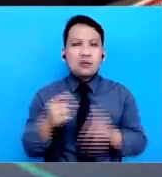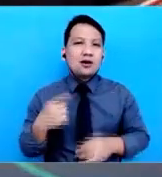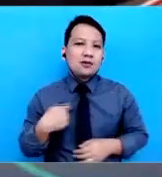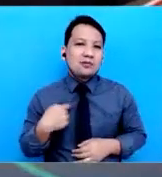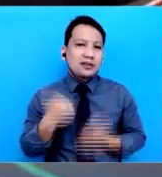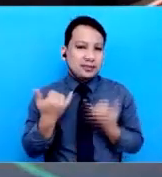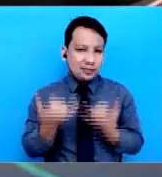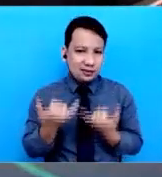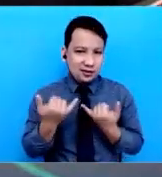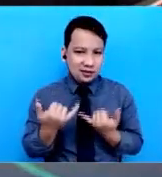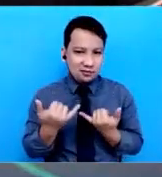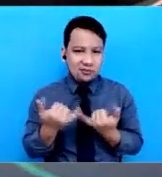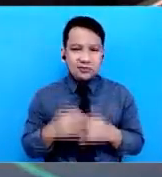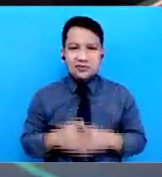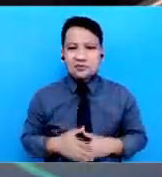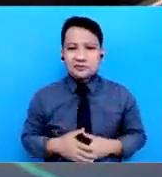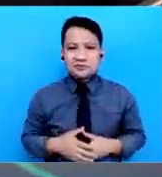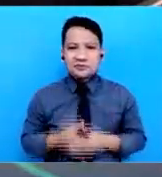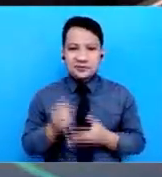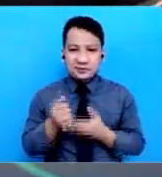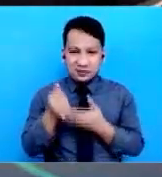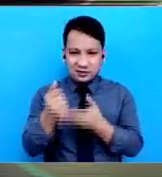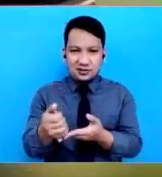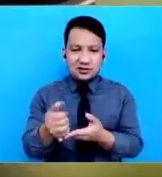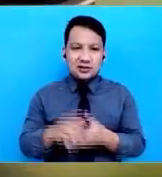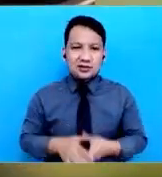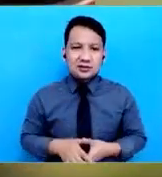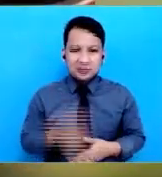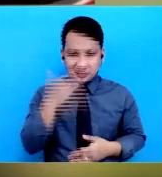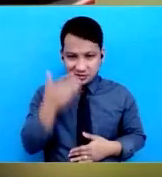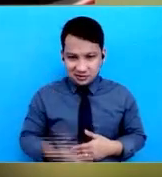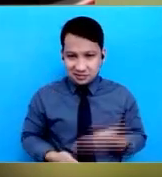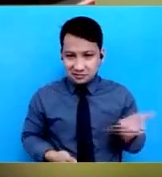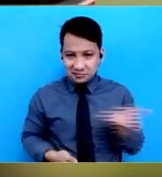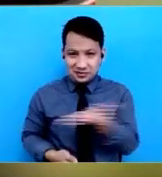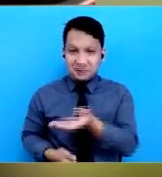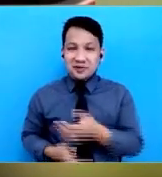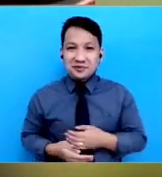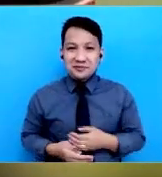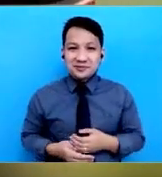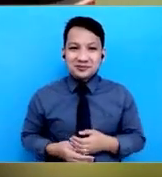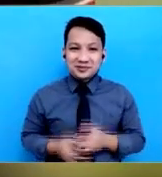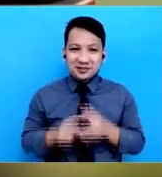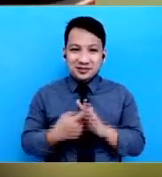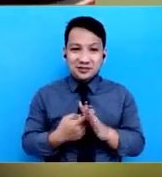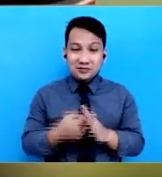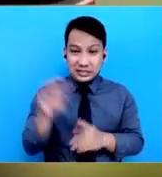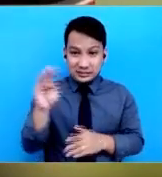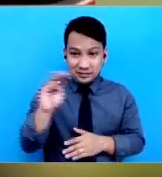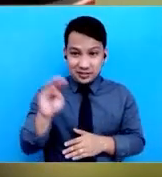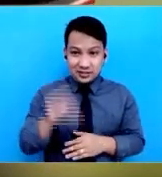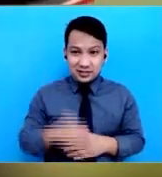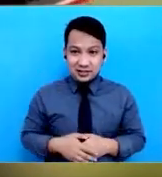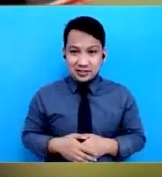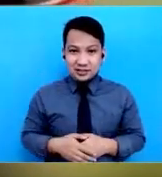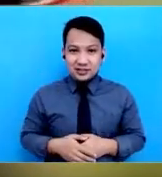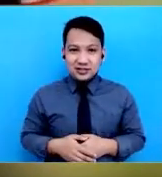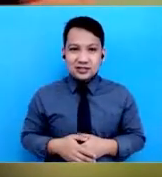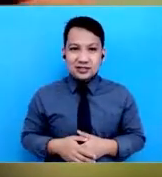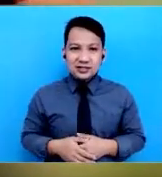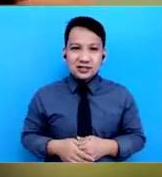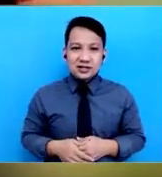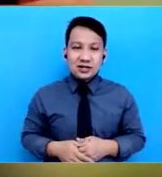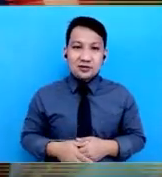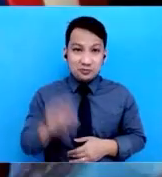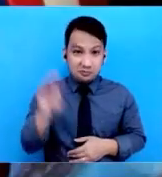tao ngayong mga panahon. Mm-mm. Sige, imbitahan na po natin sila. Magsisimula na ito sa Lunes? Yes, sa